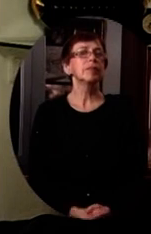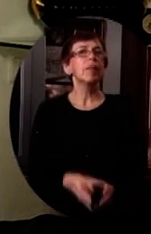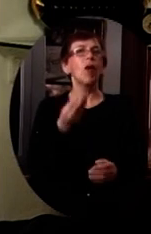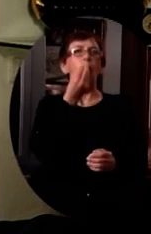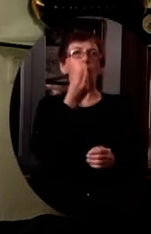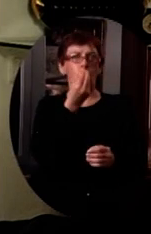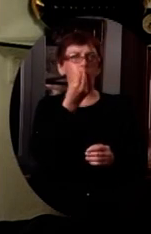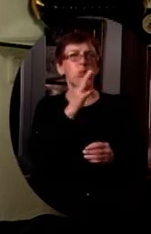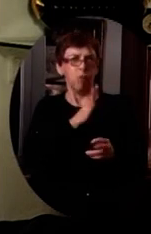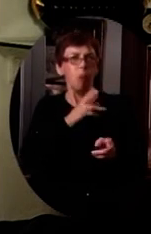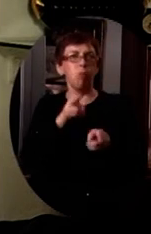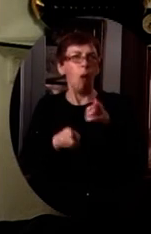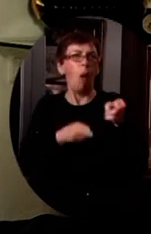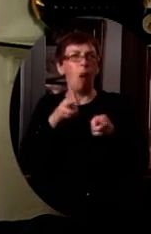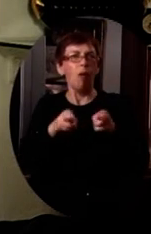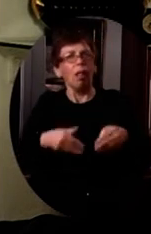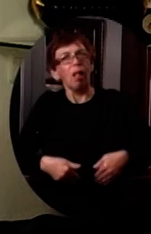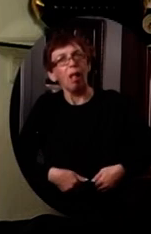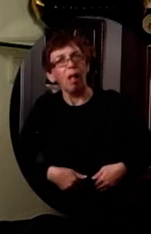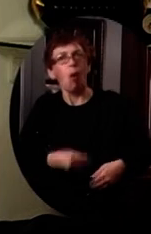אוכל היה בזמן הנסיעה?